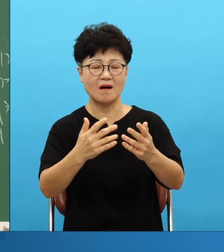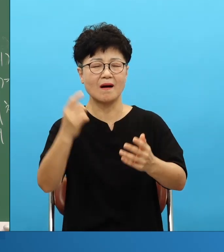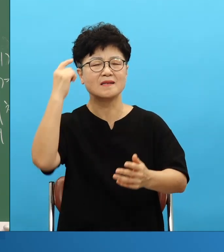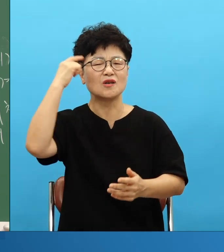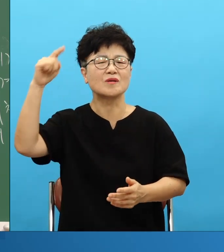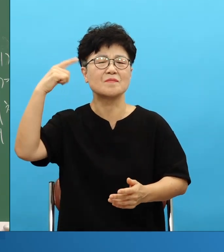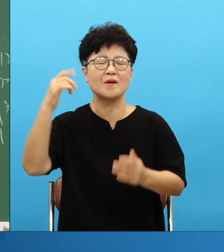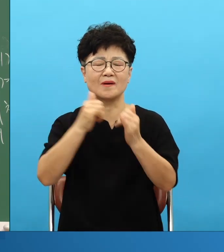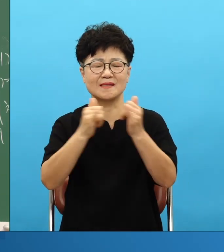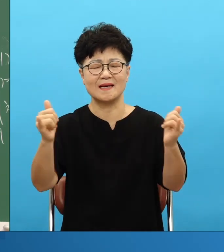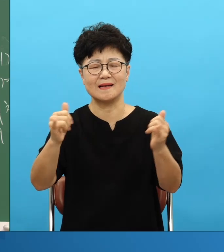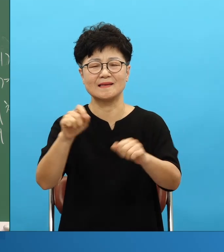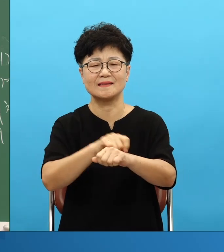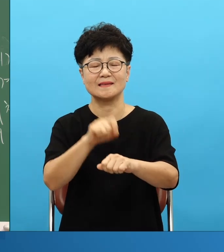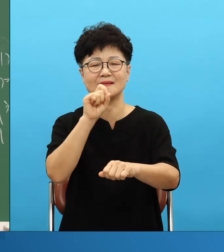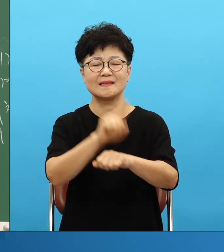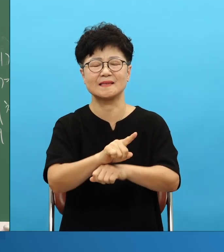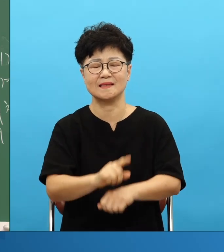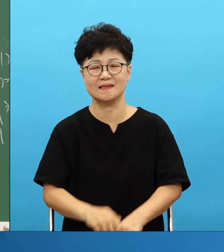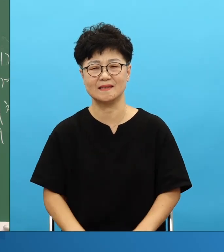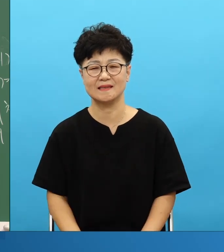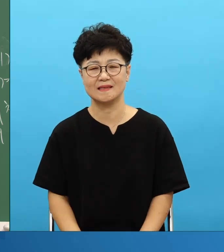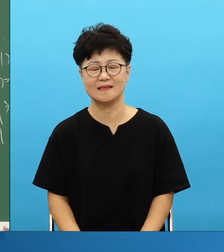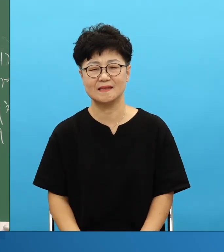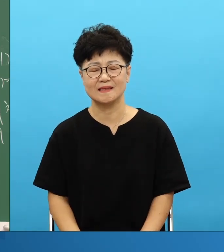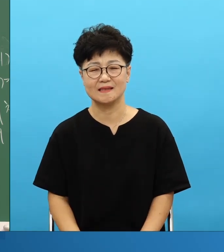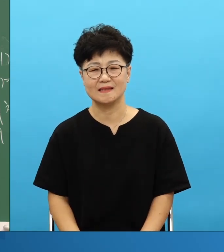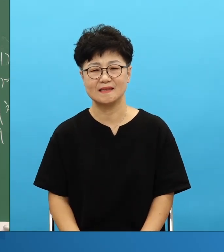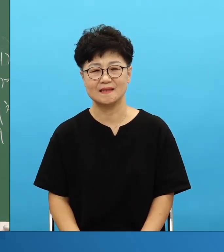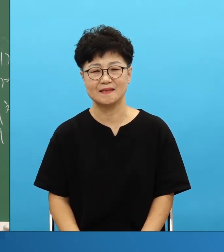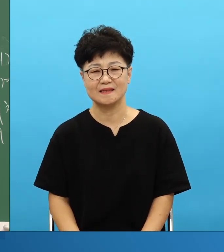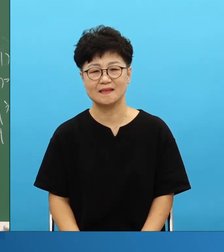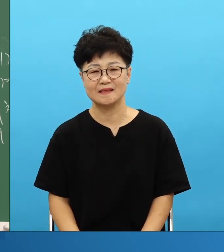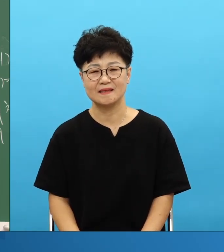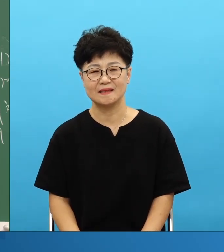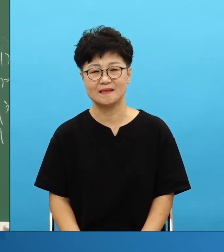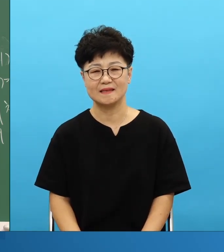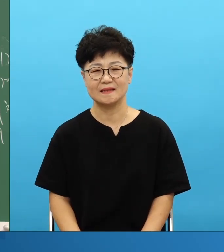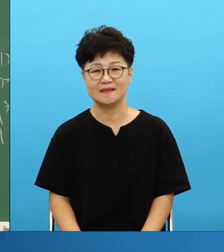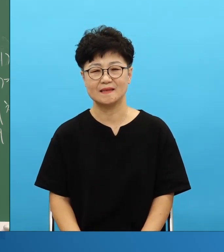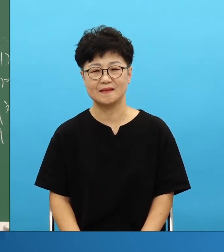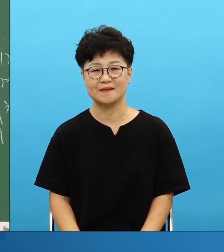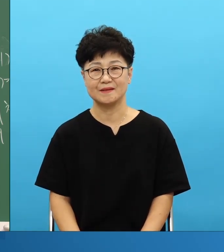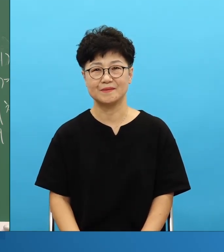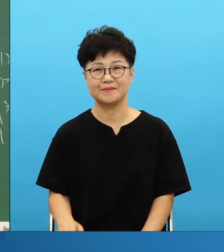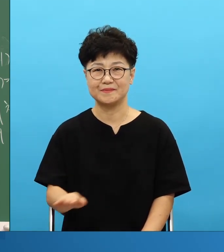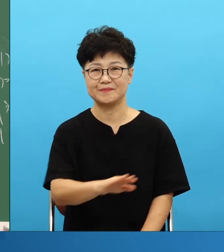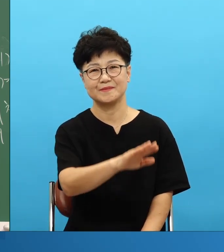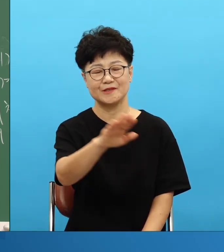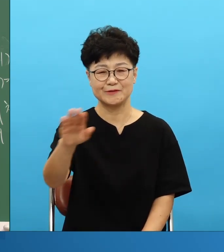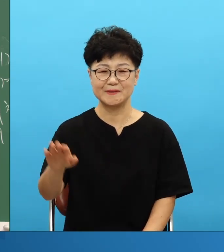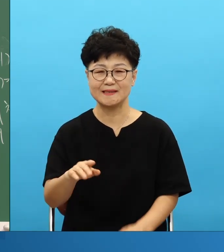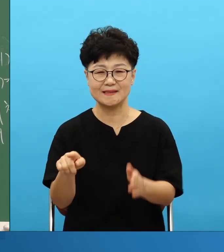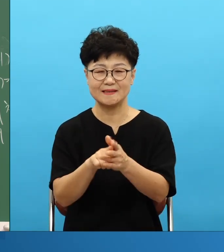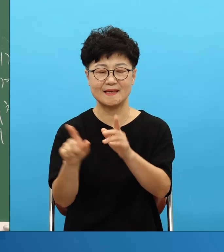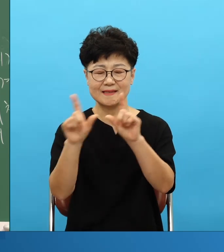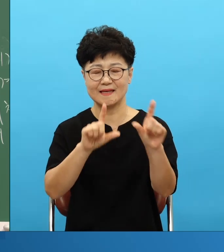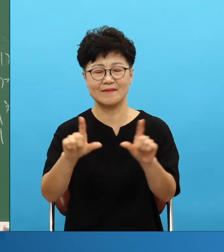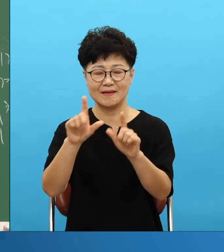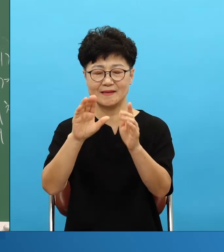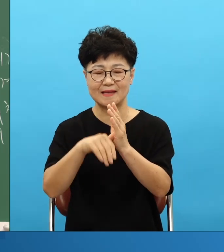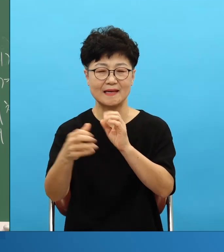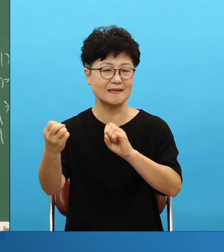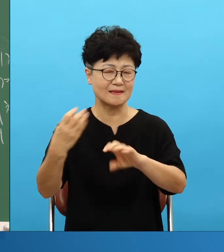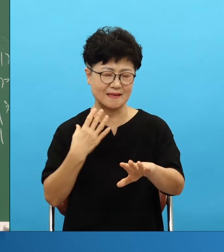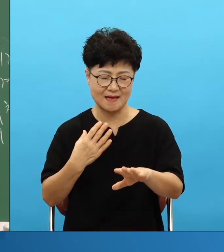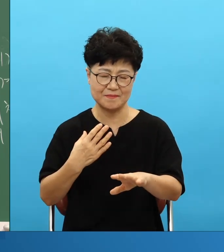saying, oh, fire has broken out, and a fire hasn't broken out. That's a mental 그래서 우리가 illness. 뭐 이렇게 교회에서 신앙생활 하는데 응답을 당연히 받아야 돼요. And so while we live our walk of